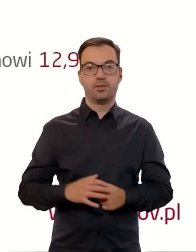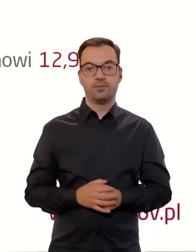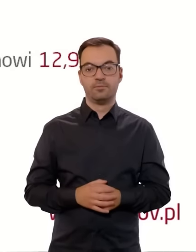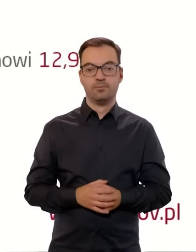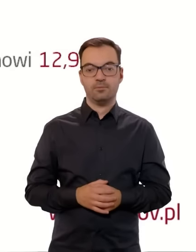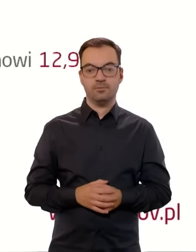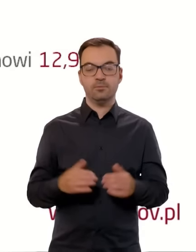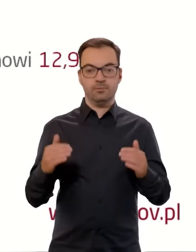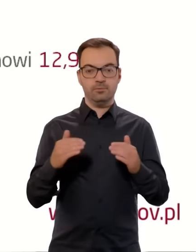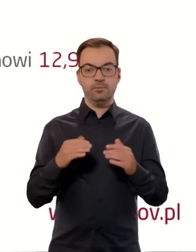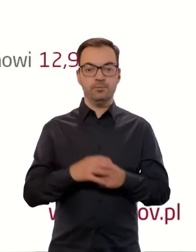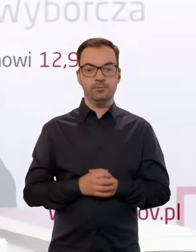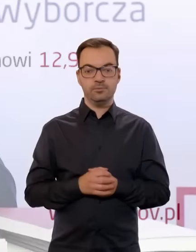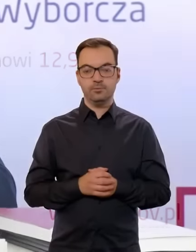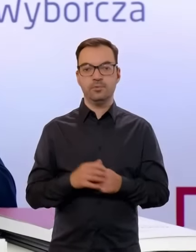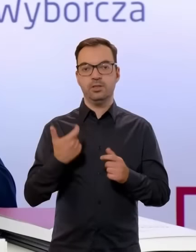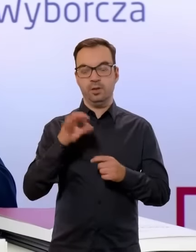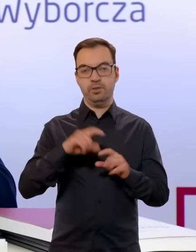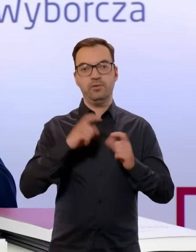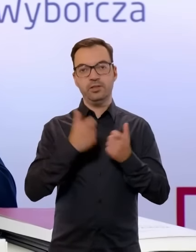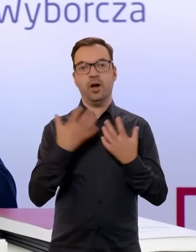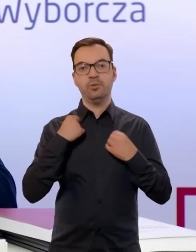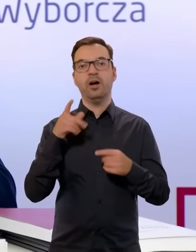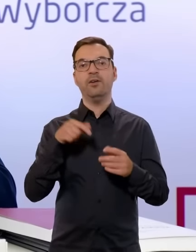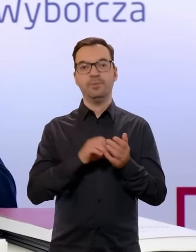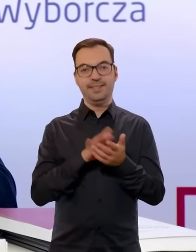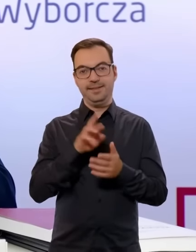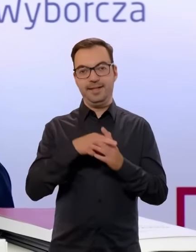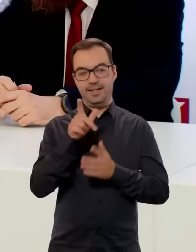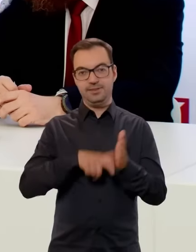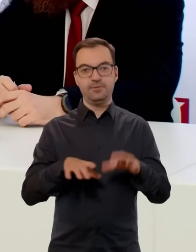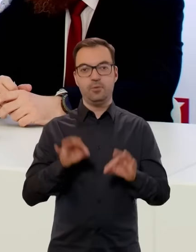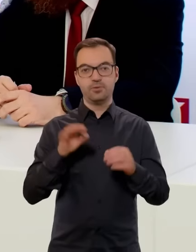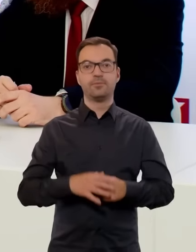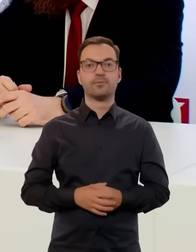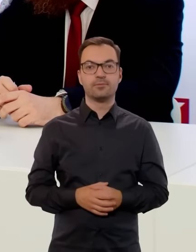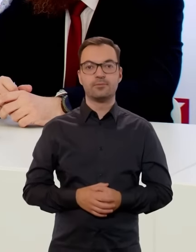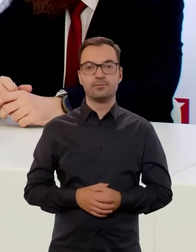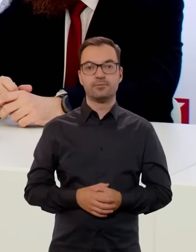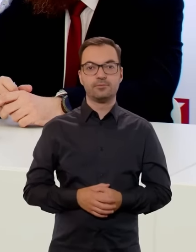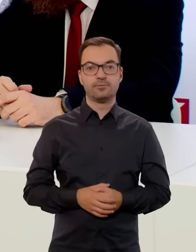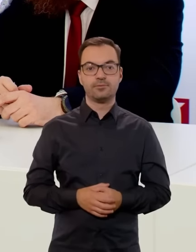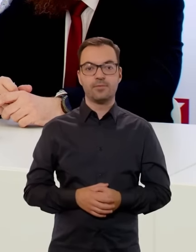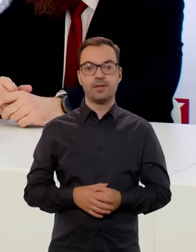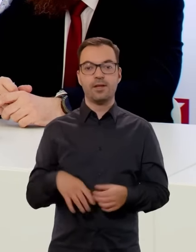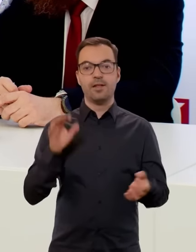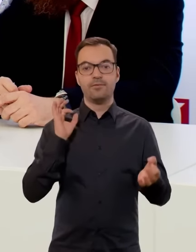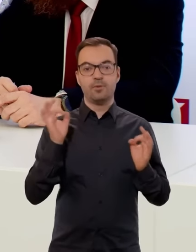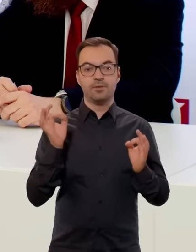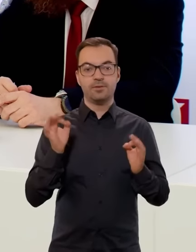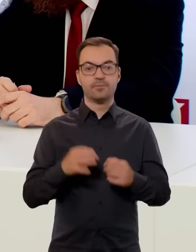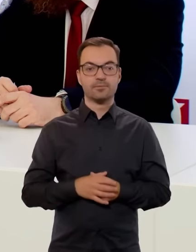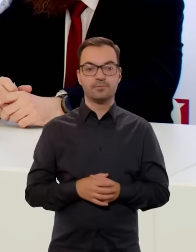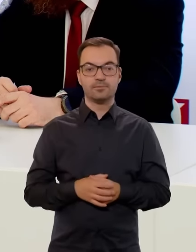12,93% w stosunku do liczby osób uprawnionych do udziału w tych wyborach. Jeżeli chodzi o zbiorcze informacje